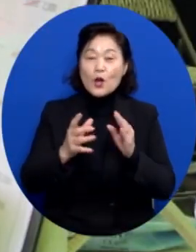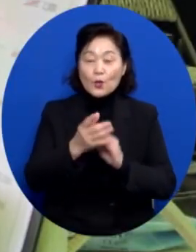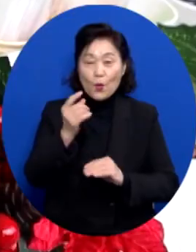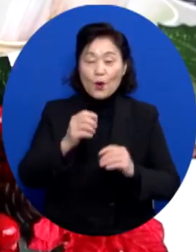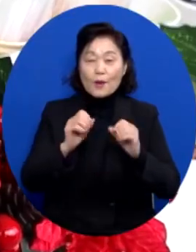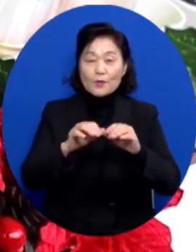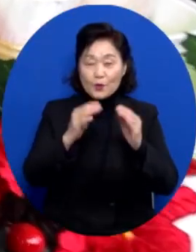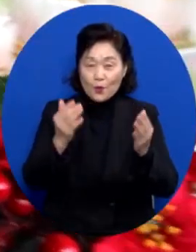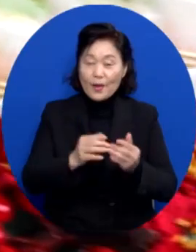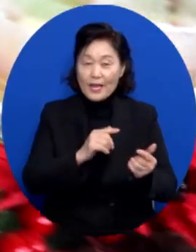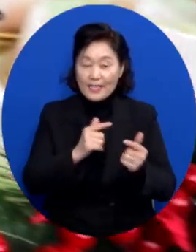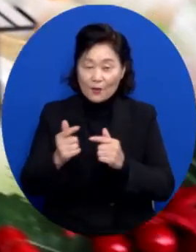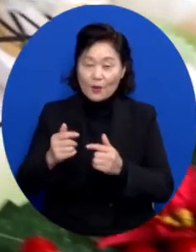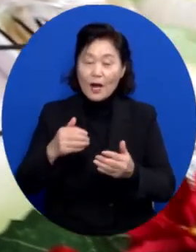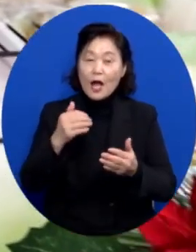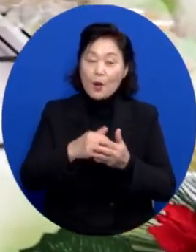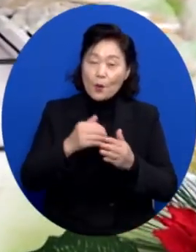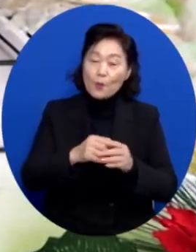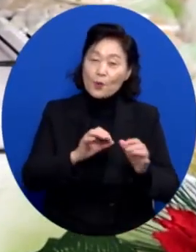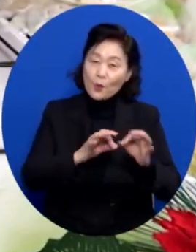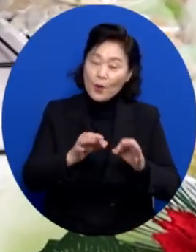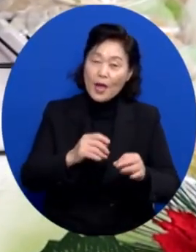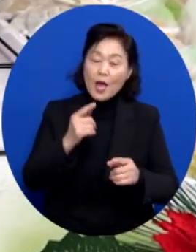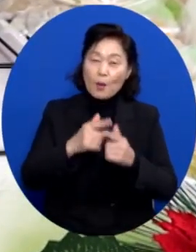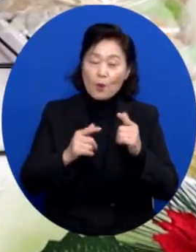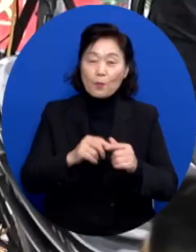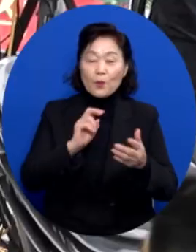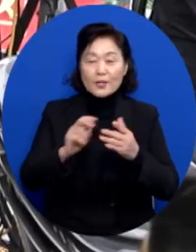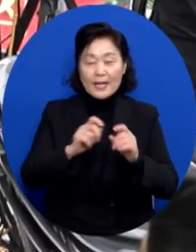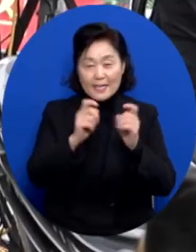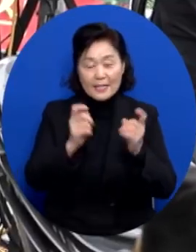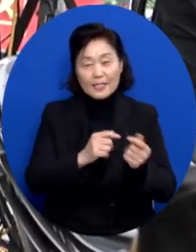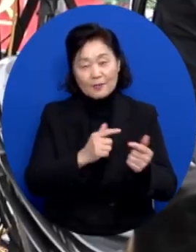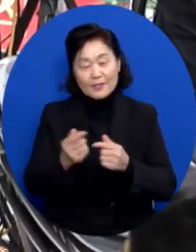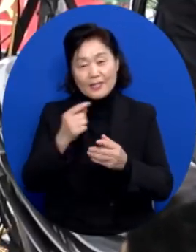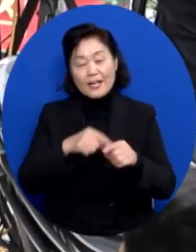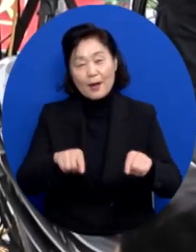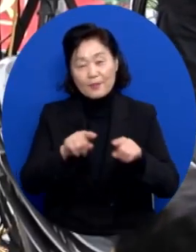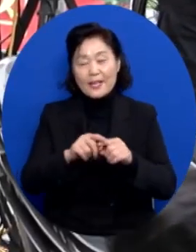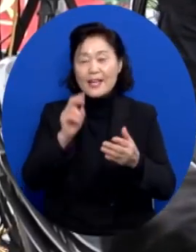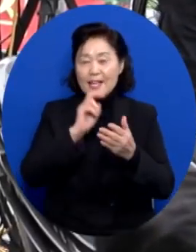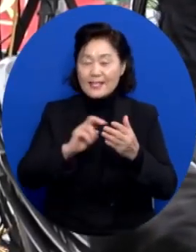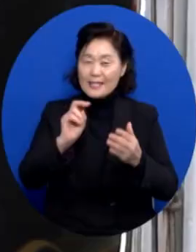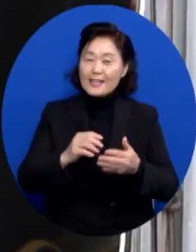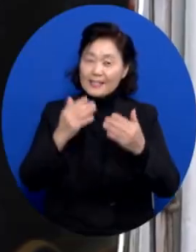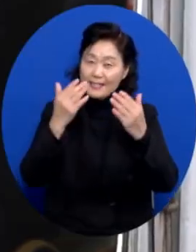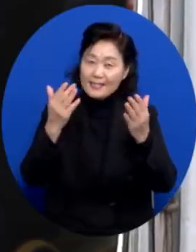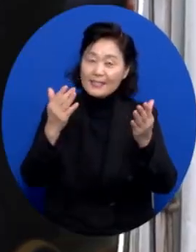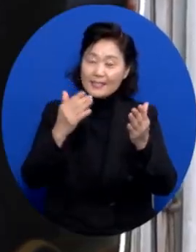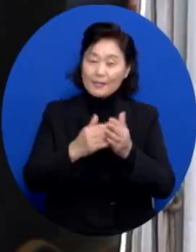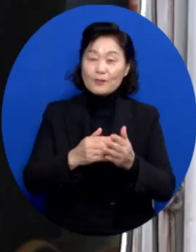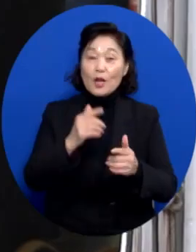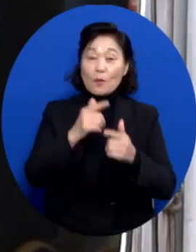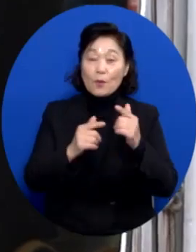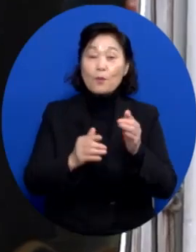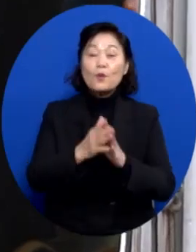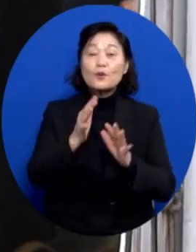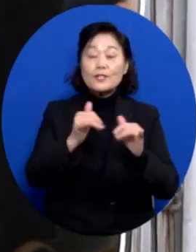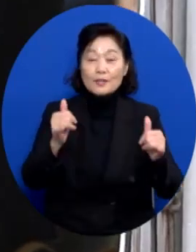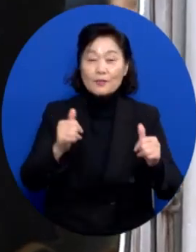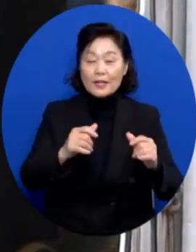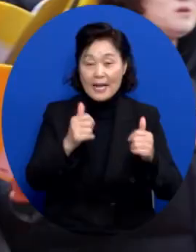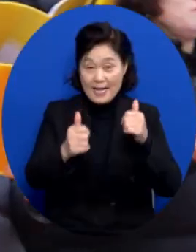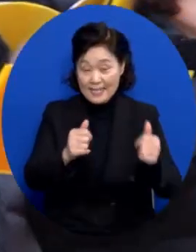행사 플리마켓과 목포지역 교회와 찬양팀이 함께한 성가 합창제를 진행했습니다 또 목포 시민과